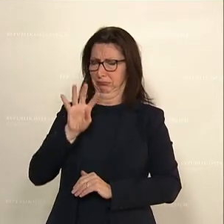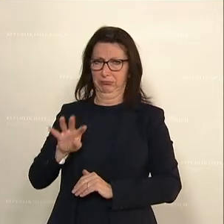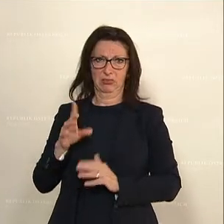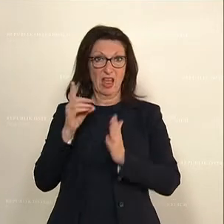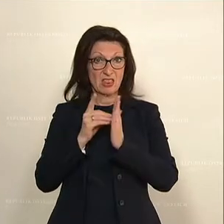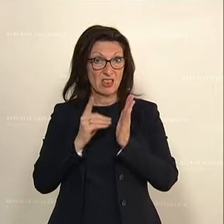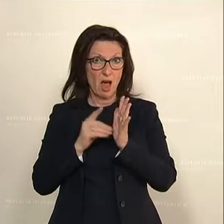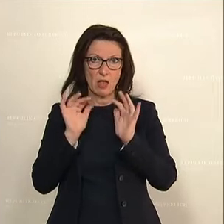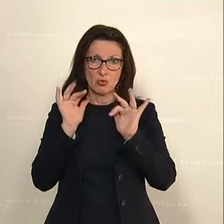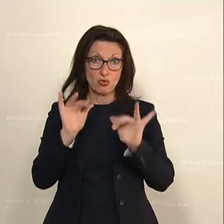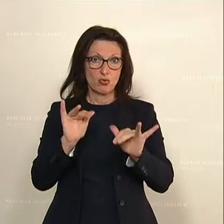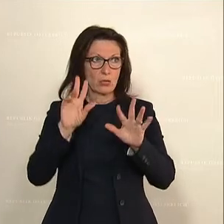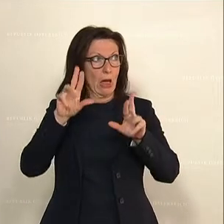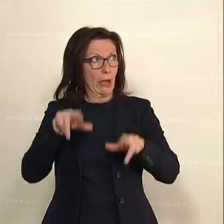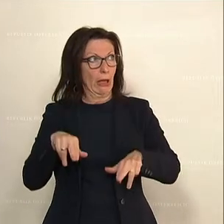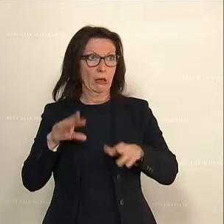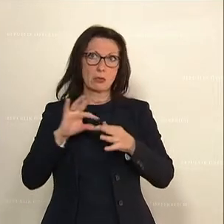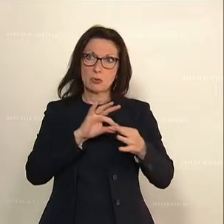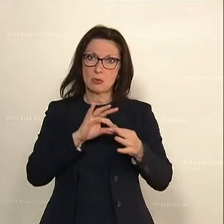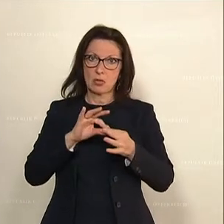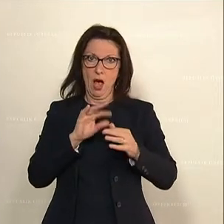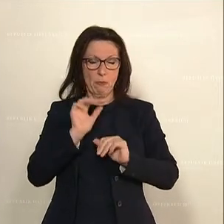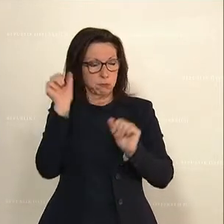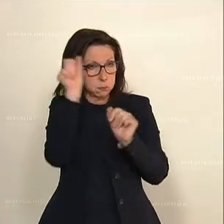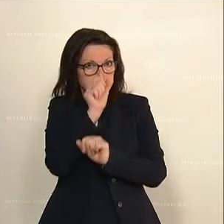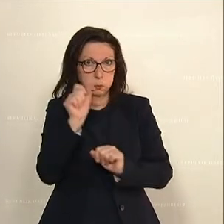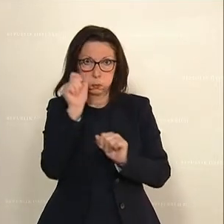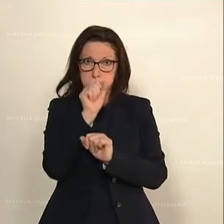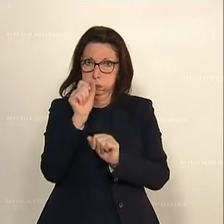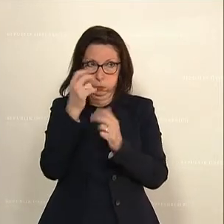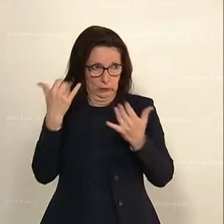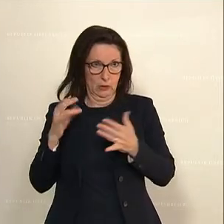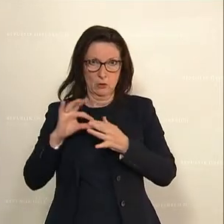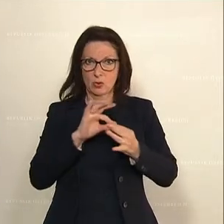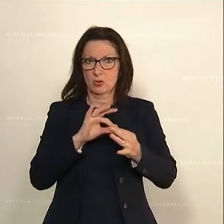datenschutzrechtlicher Irrsinn, der sich hier mit diesem Bundesgesetz abspielt.